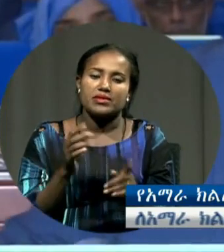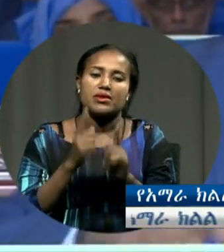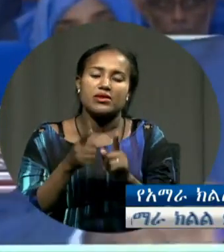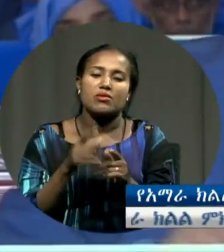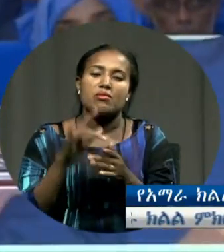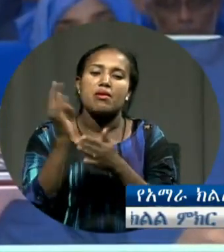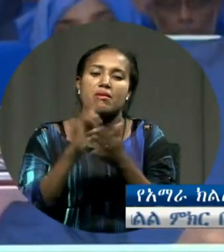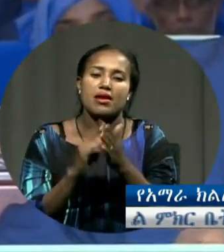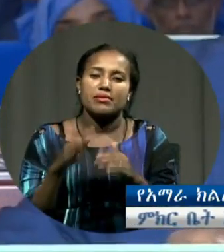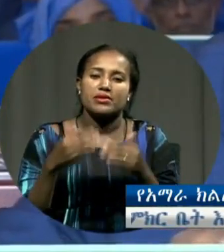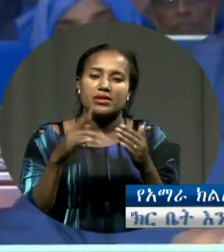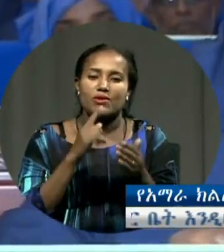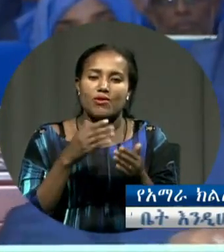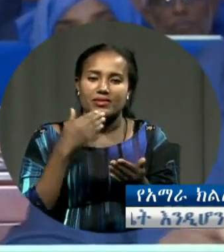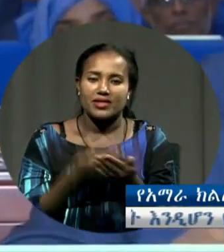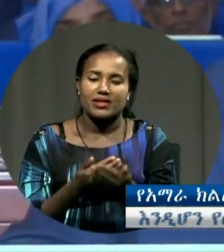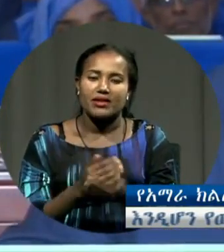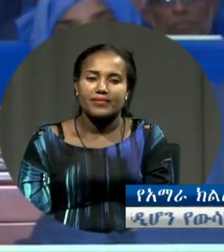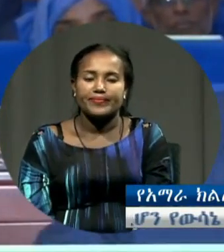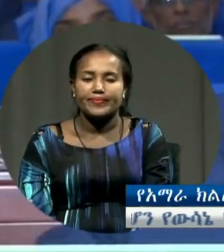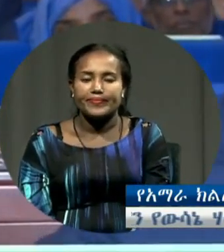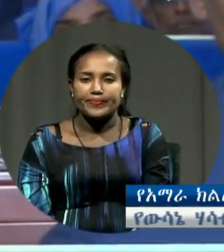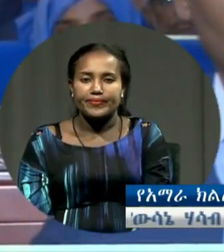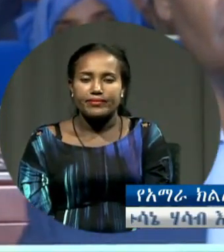ማብራሪያ ቢሰጠን ነው። አመሰግናለሁ።